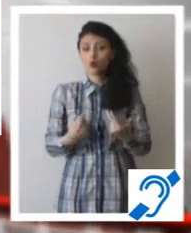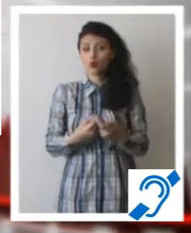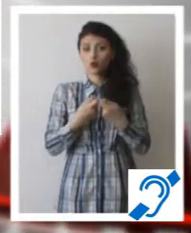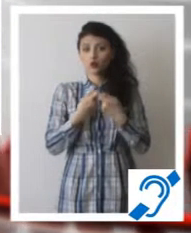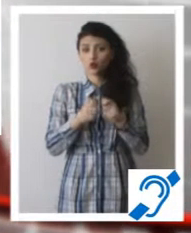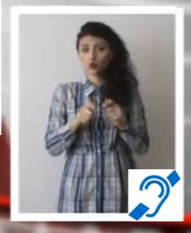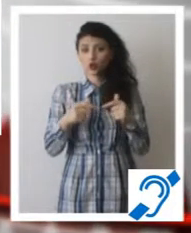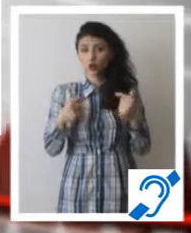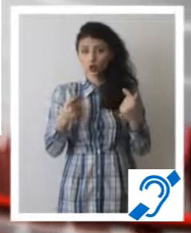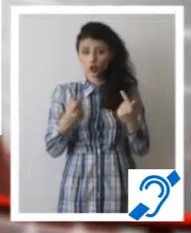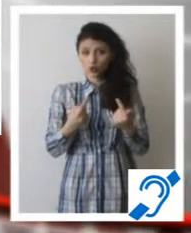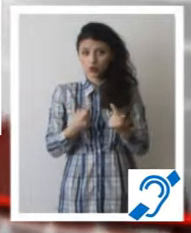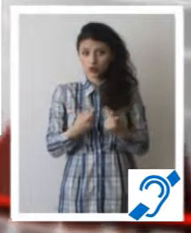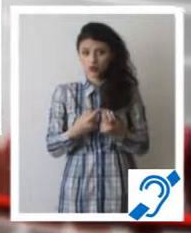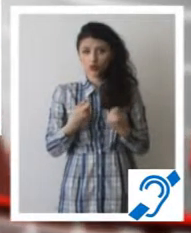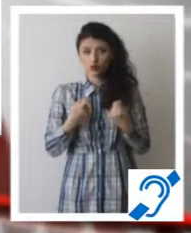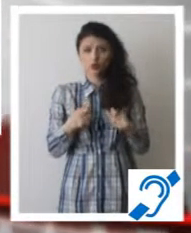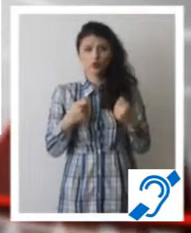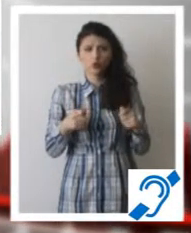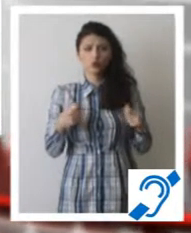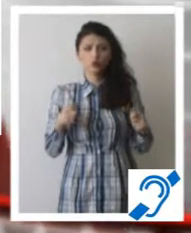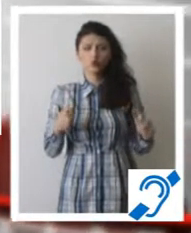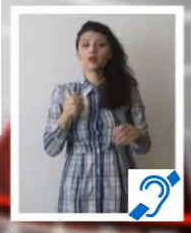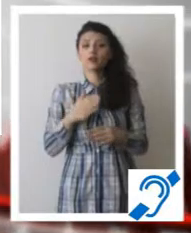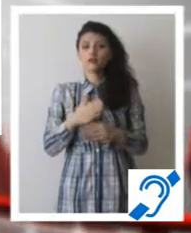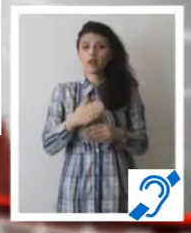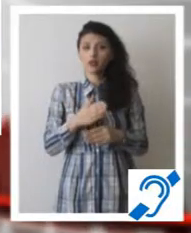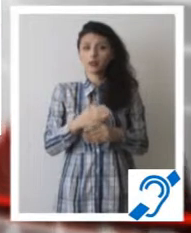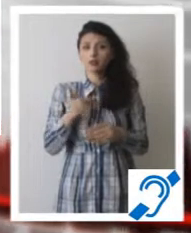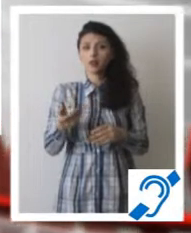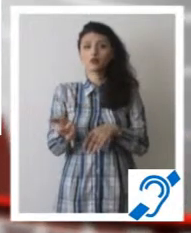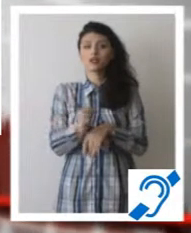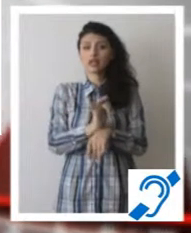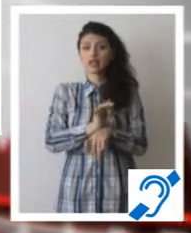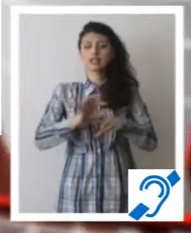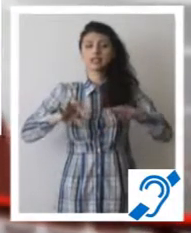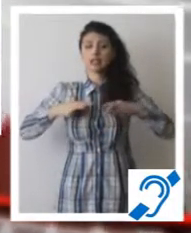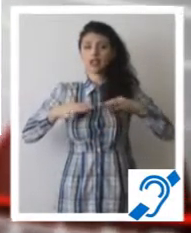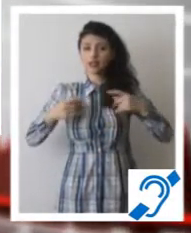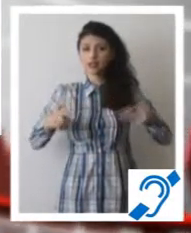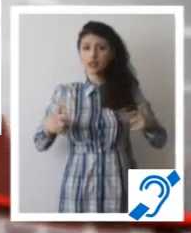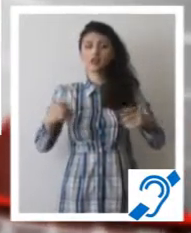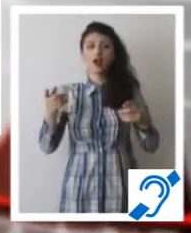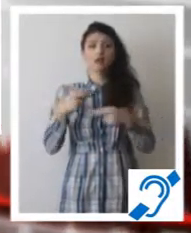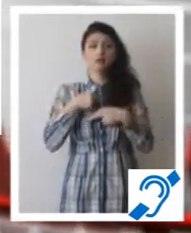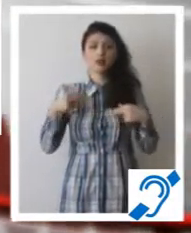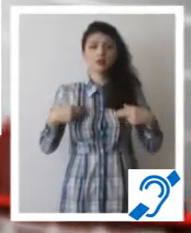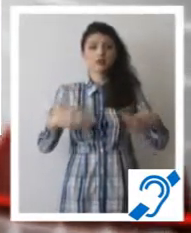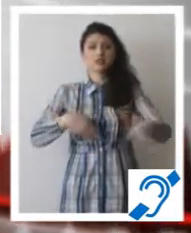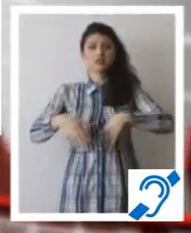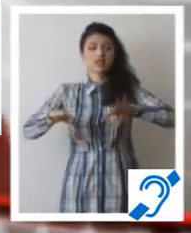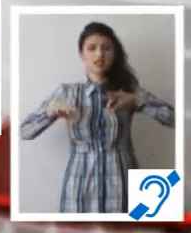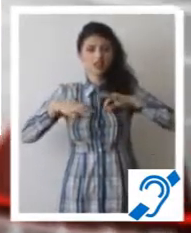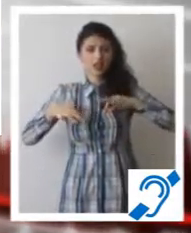a tuturor, a tuturor instituțiilor implicate, a DSP-ului, a spitalului, a autorităților locale, a Ministerului